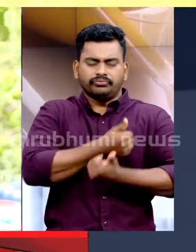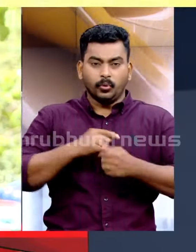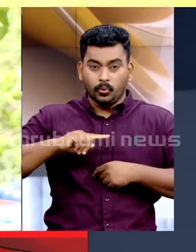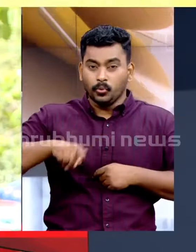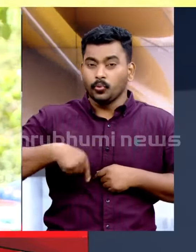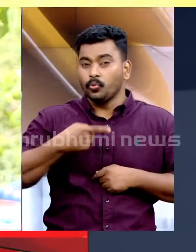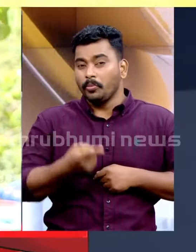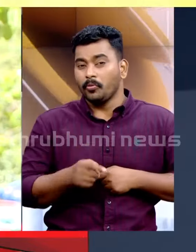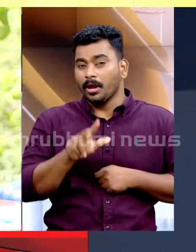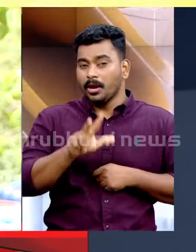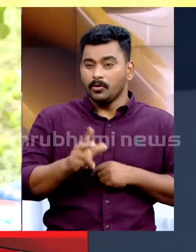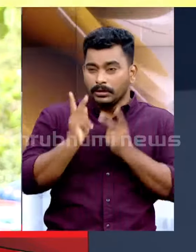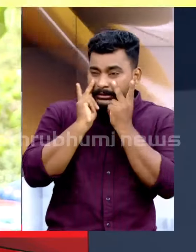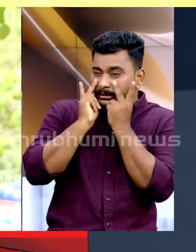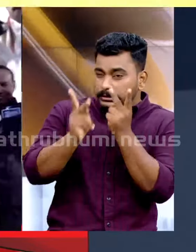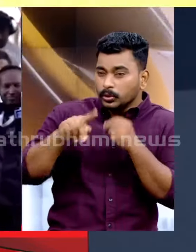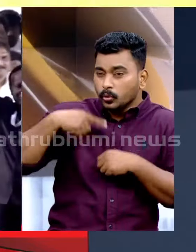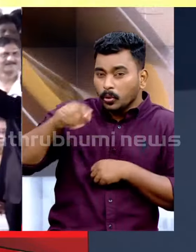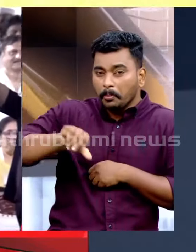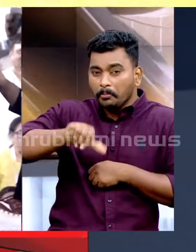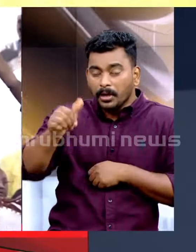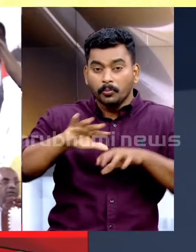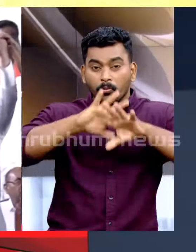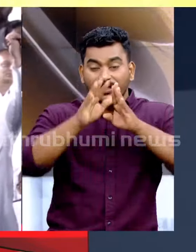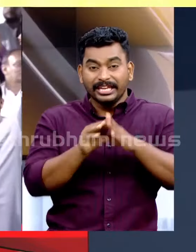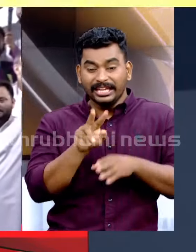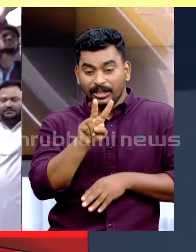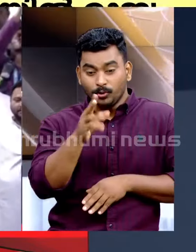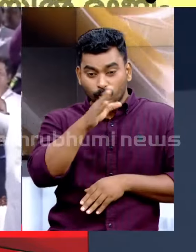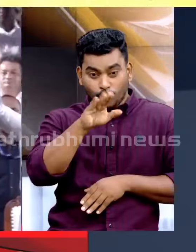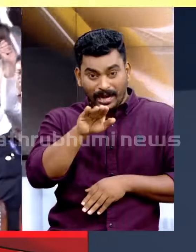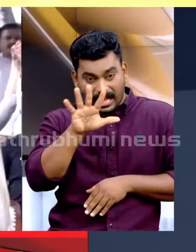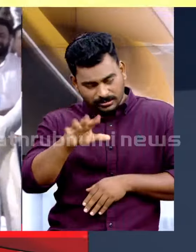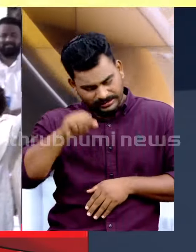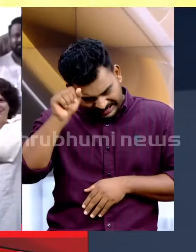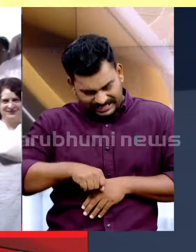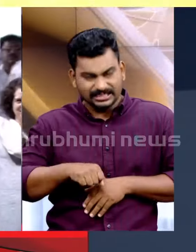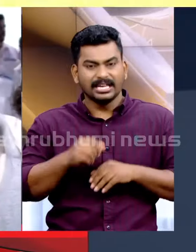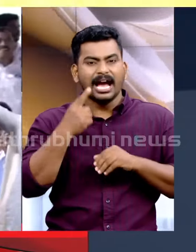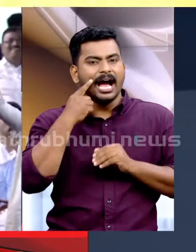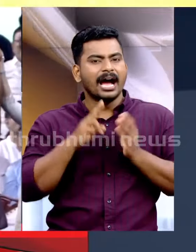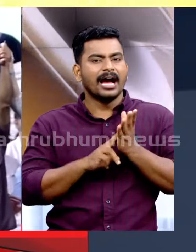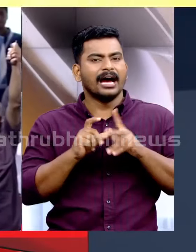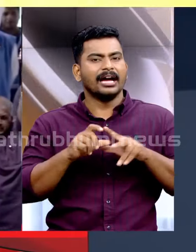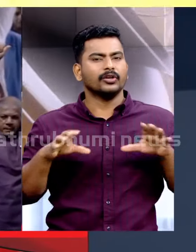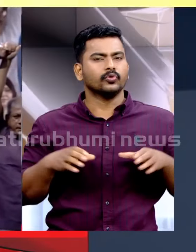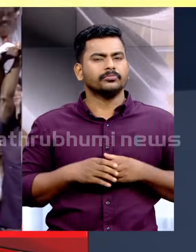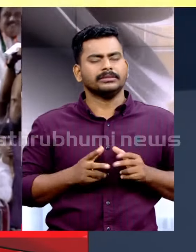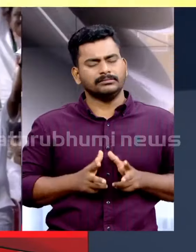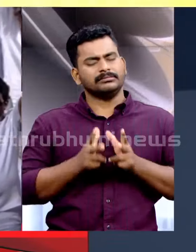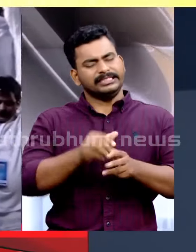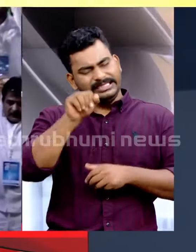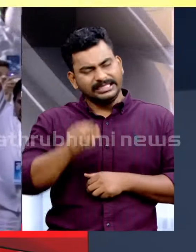രാവിലെ മുതൽ മുന്നണികളുടെ പ്രധാന നോട്ടം 295 സീറ്റിൽ വിജയിക്കുമെന്ന ആത്മവിശ്വാസം ഈ നിമിഷവും കൈവിട്ടിട്ടില്ല ഇന്ത്യ